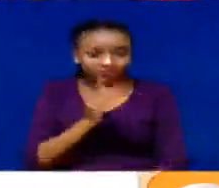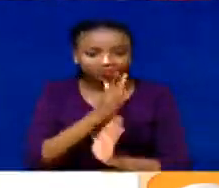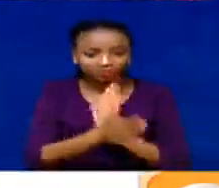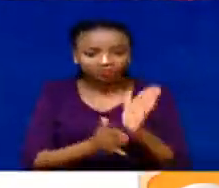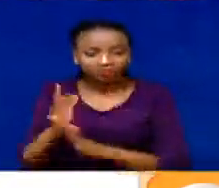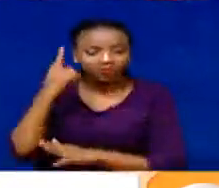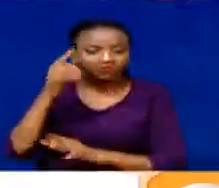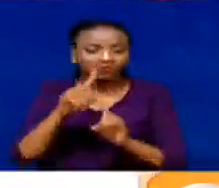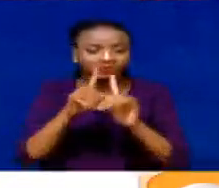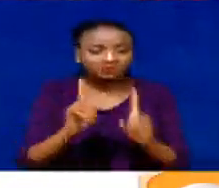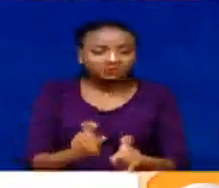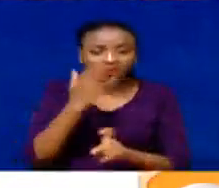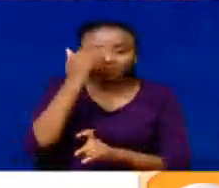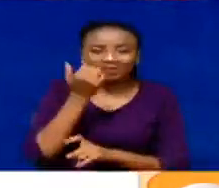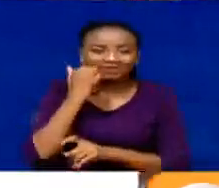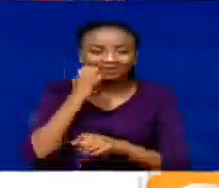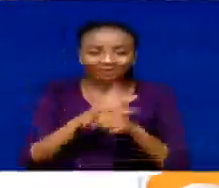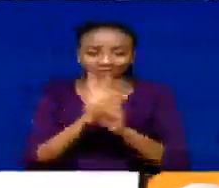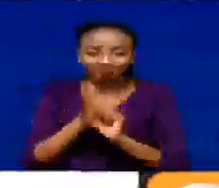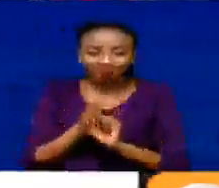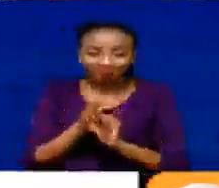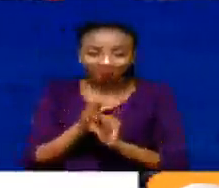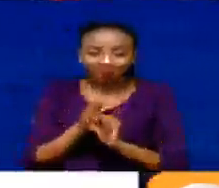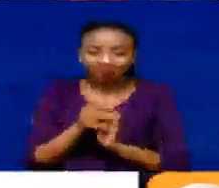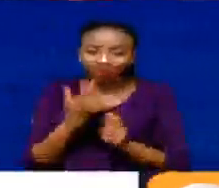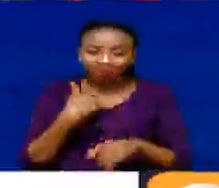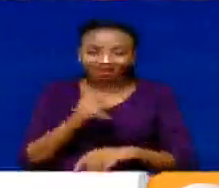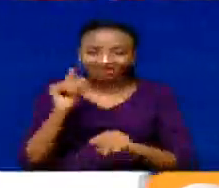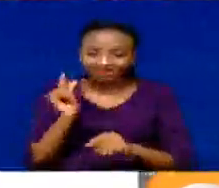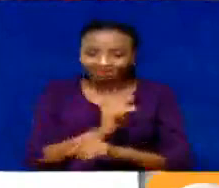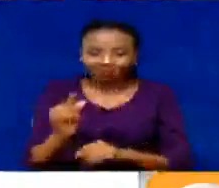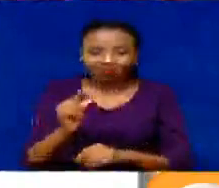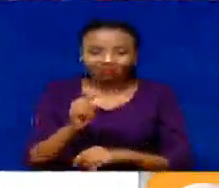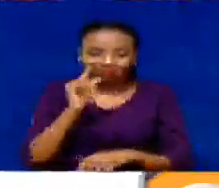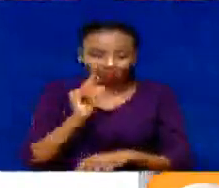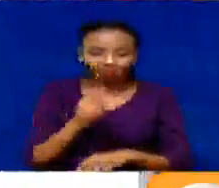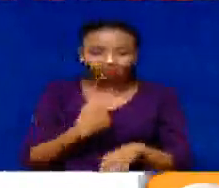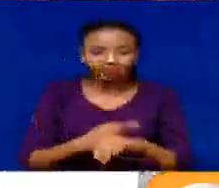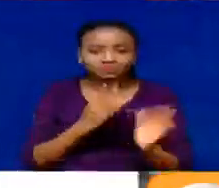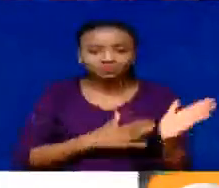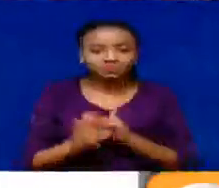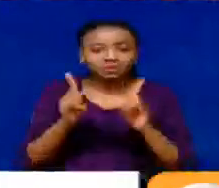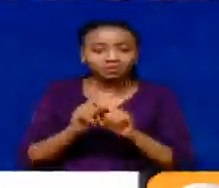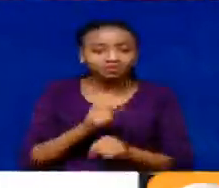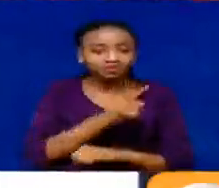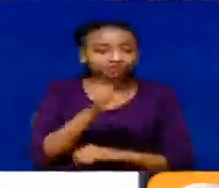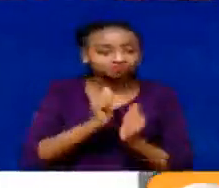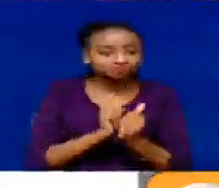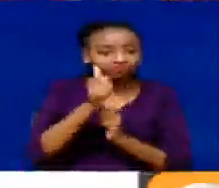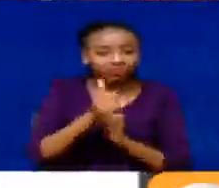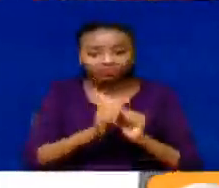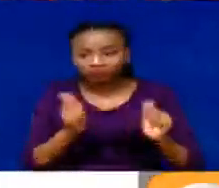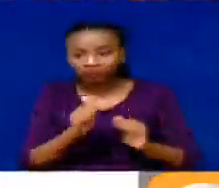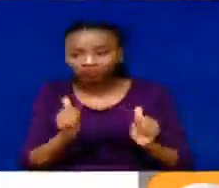mtihani kutokana na janga la corona. Kwa wanafunzi wa shule ya upili ya Mangu, ushindi wao umetokana na kauli mbiu